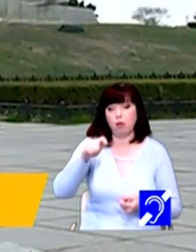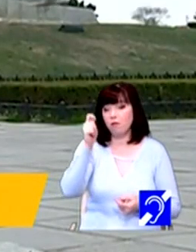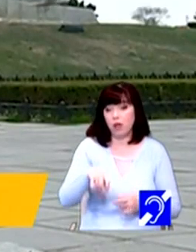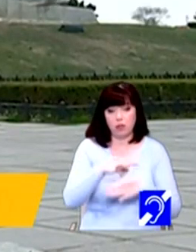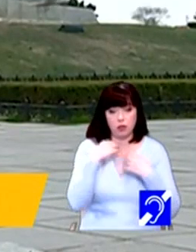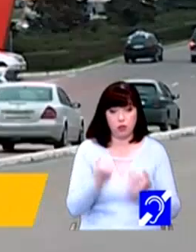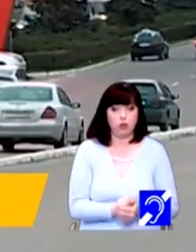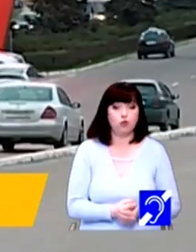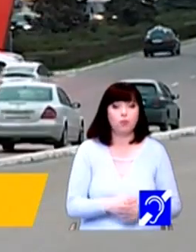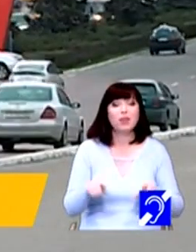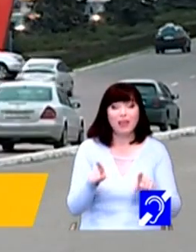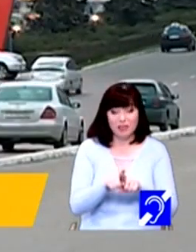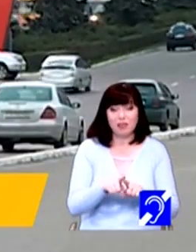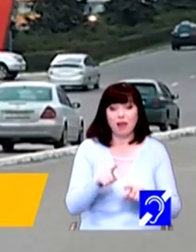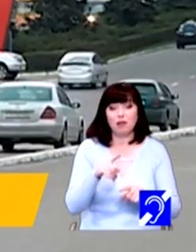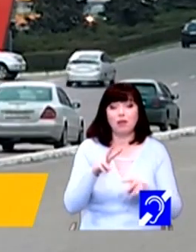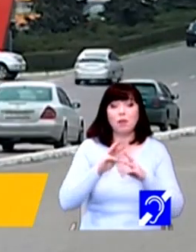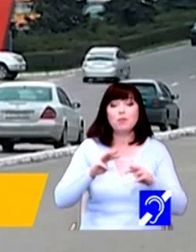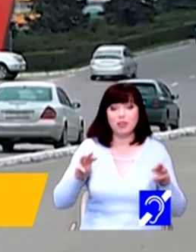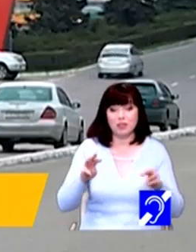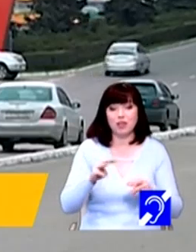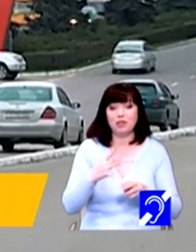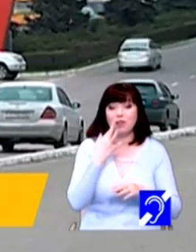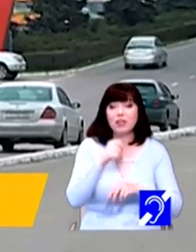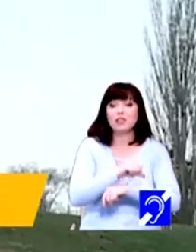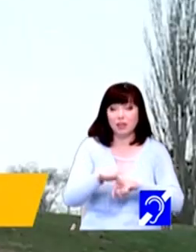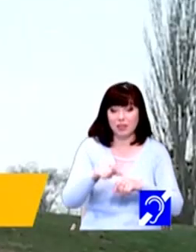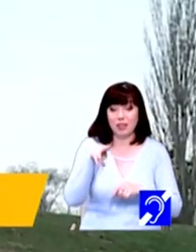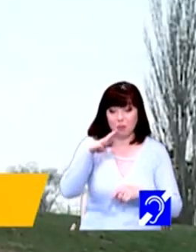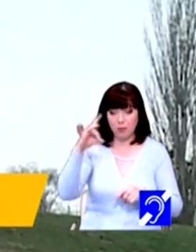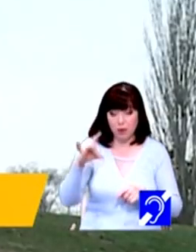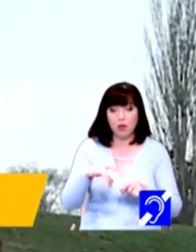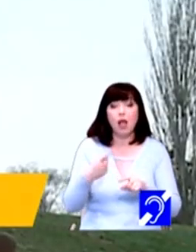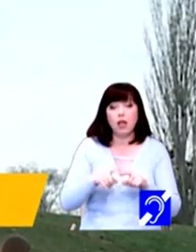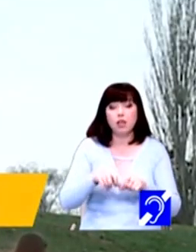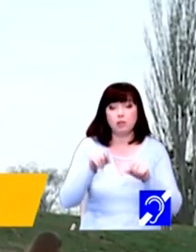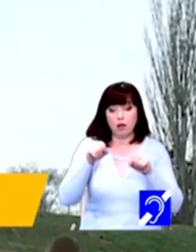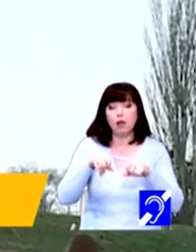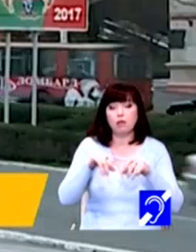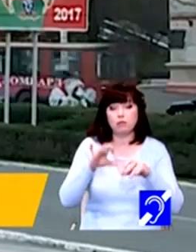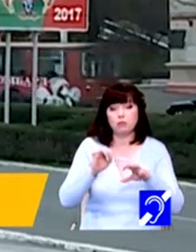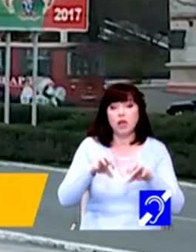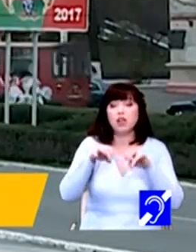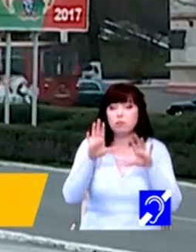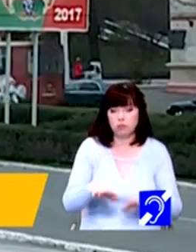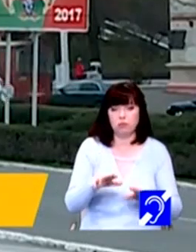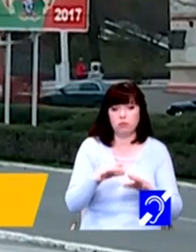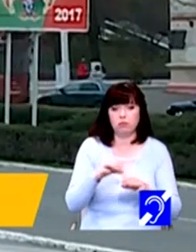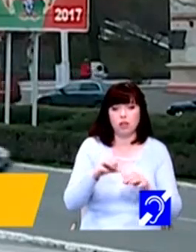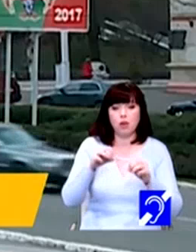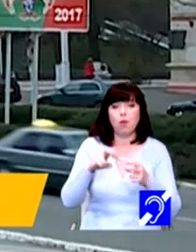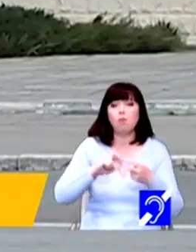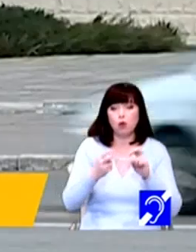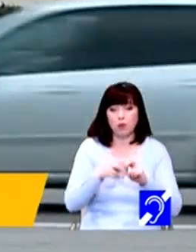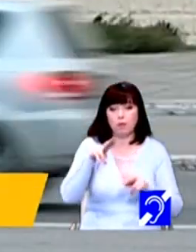Așa zisul Departament de Externe de la Tiraspol cere Republicii Moldova rezolvarea definitivă a conflictului transnistrean și semnarea